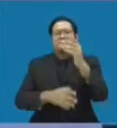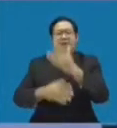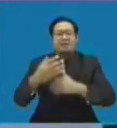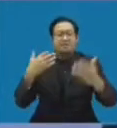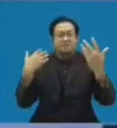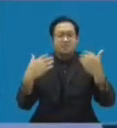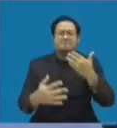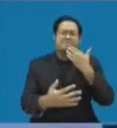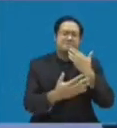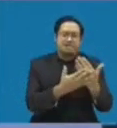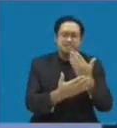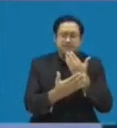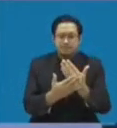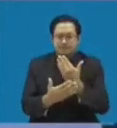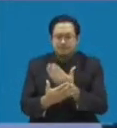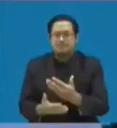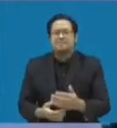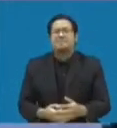ini